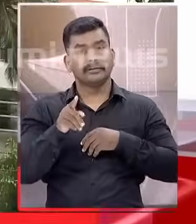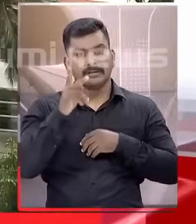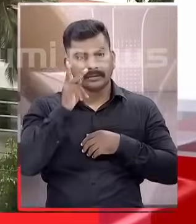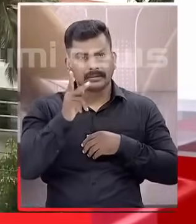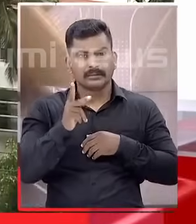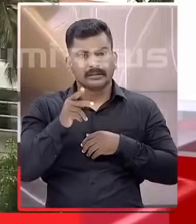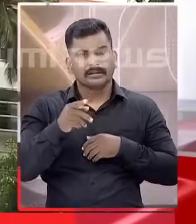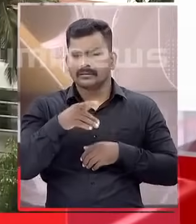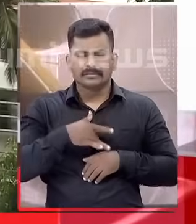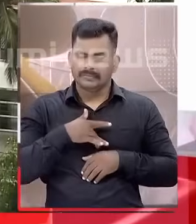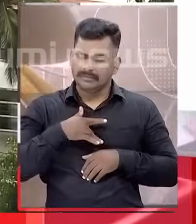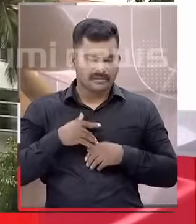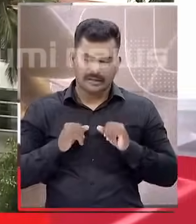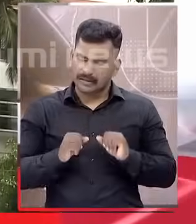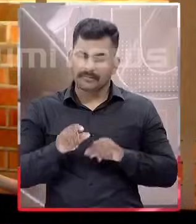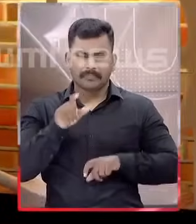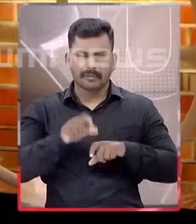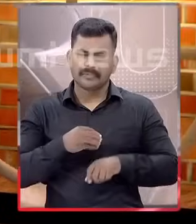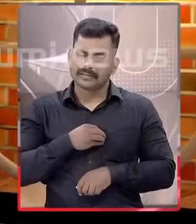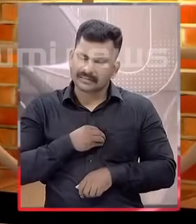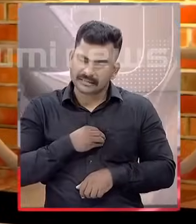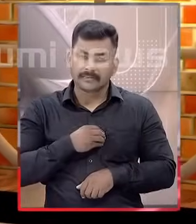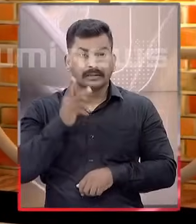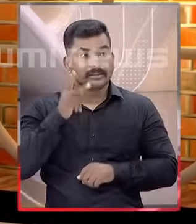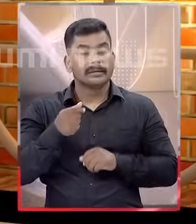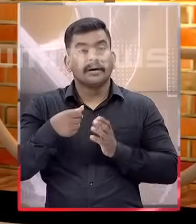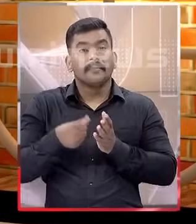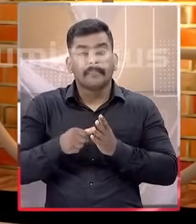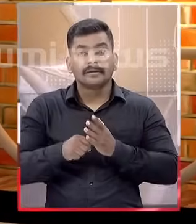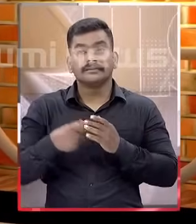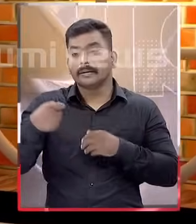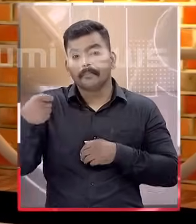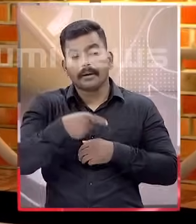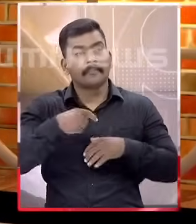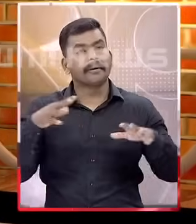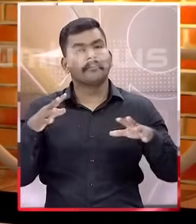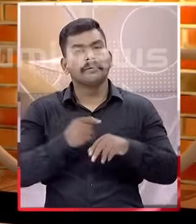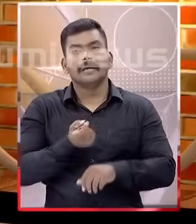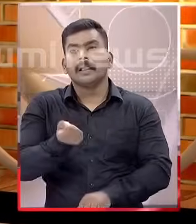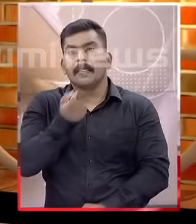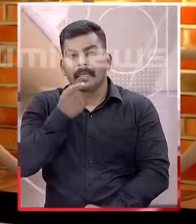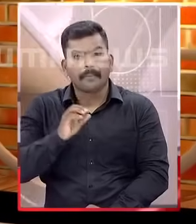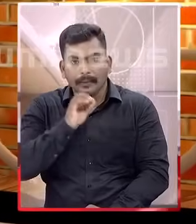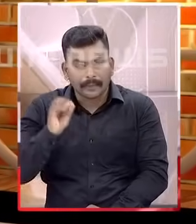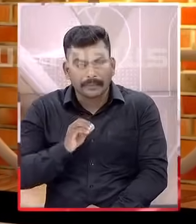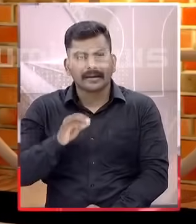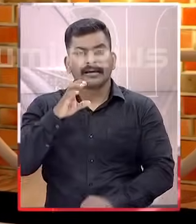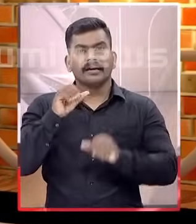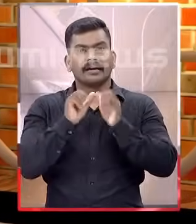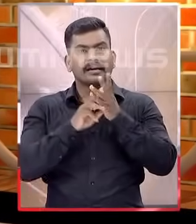വയ്യ. കാരണം ആളുകളുടെ കഷ്ടപ്പാടുകൾ, കാരണം ഈ ഒരു ക്ഷേമ പെൻഷൻ കാത്തിരിക്കുന്ന എത്രയോ ആളുകൾ മരുന്ന് വാങ്ങിക്കാൻ വേണ്ടി, ക്യാൻസർ